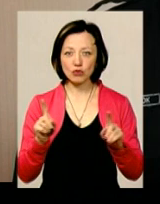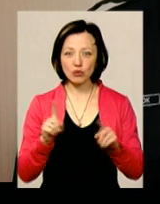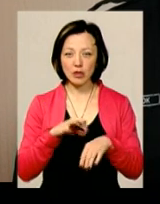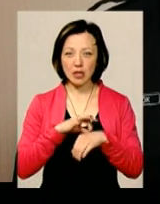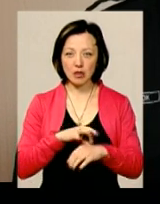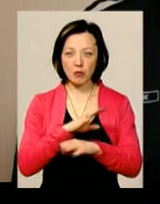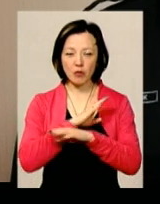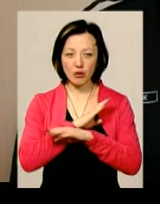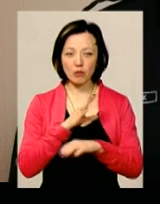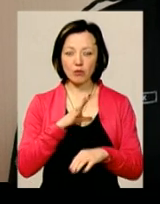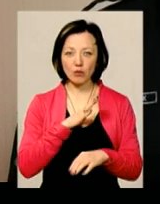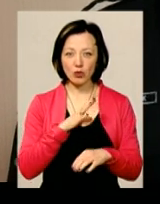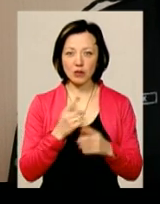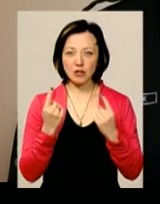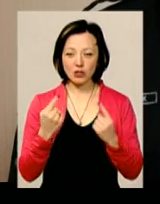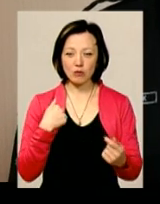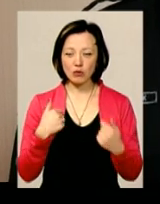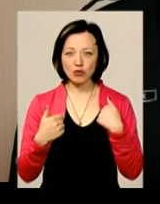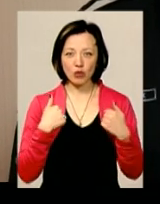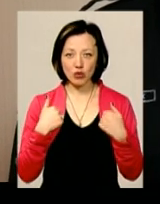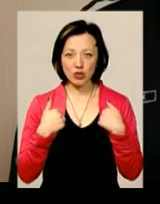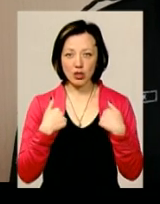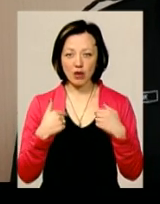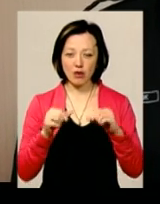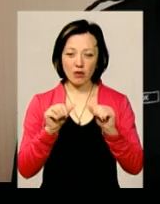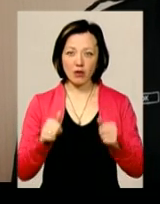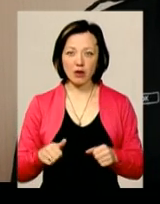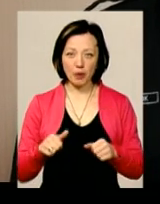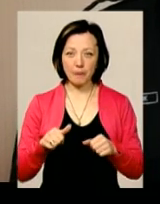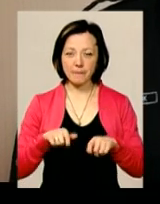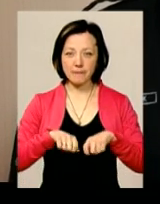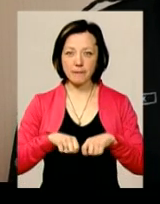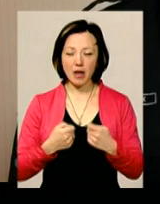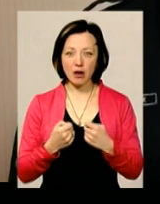тілі покійної були значні тілесні ушкодження у вигляді